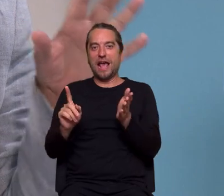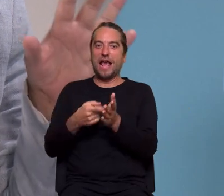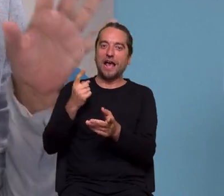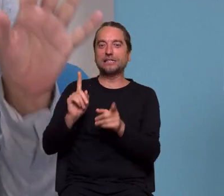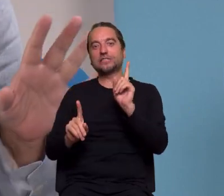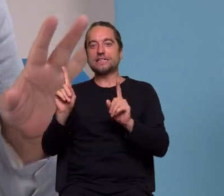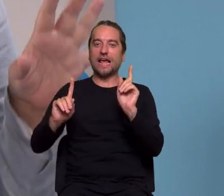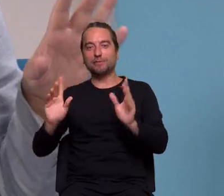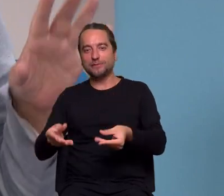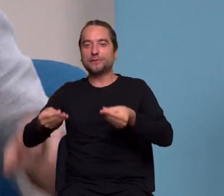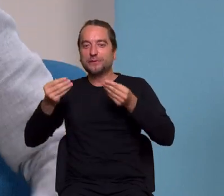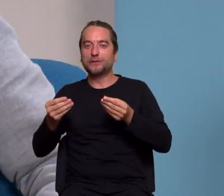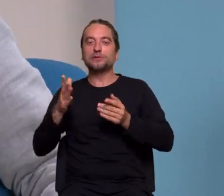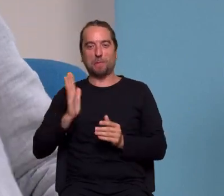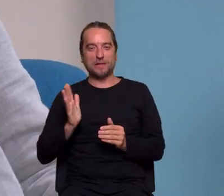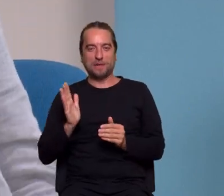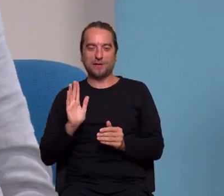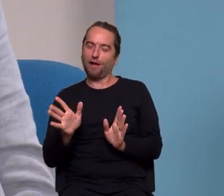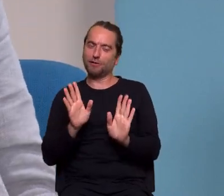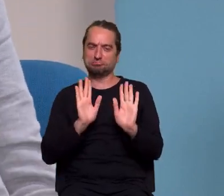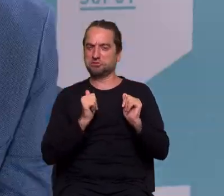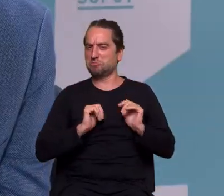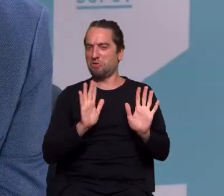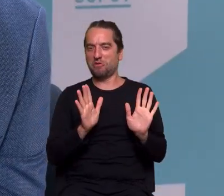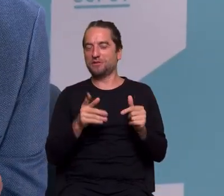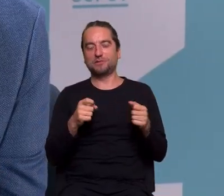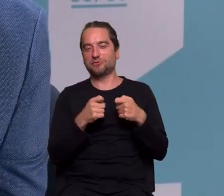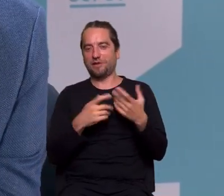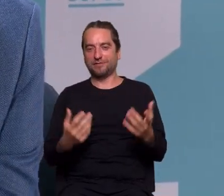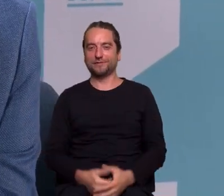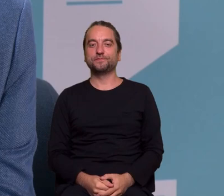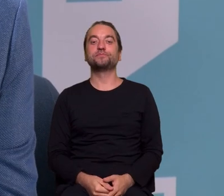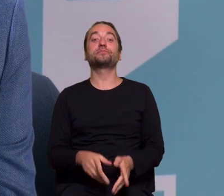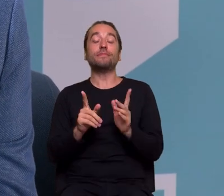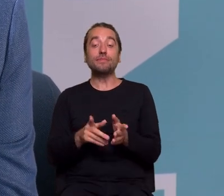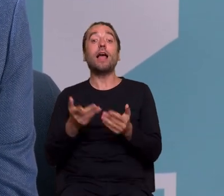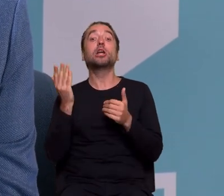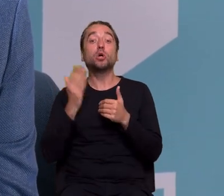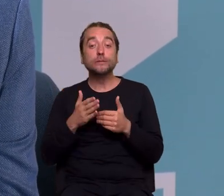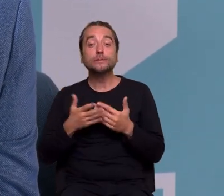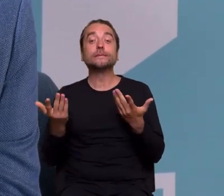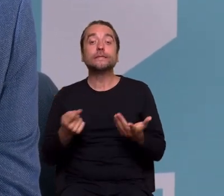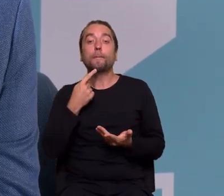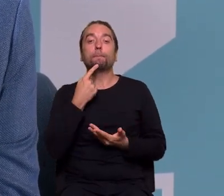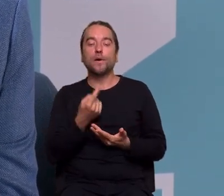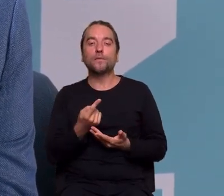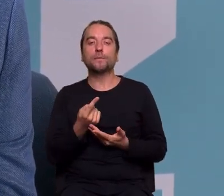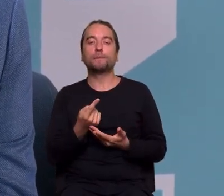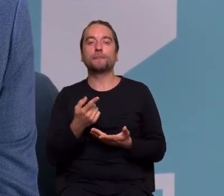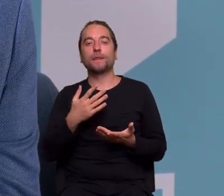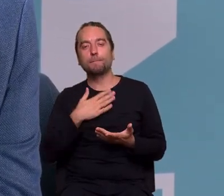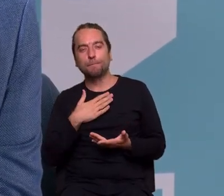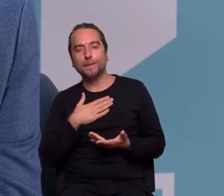czas? To jest prawie to bezpieczne. Ale domykając tym, więc my mamy